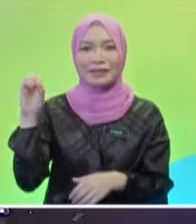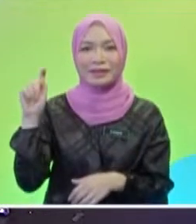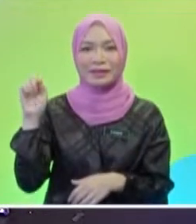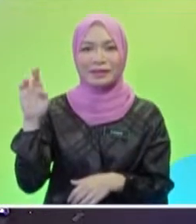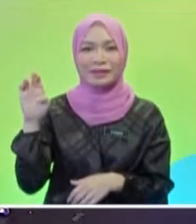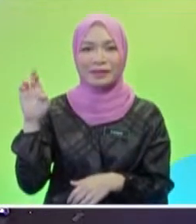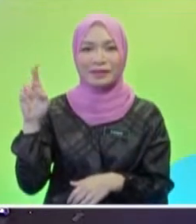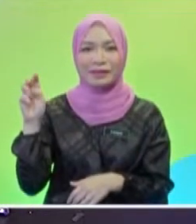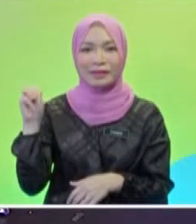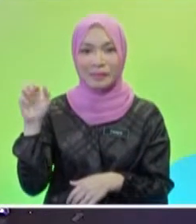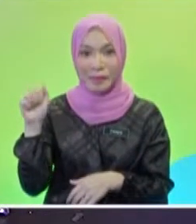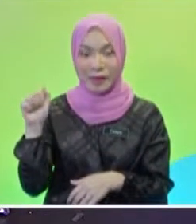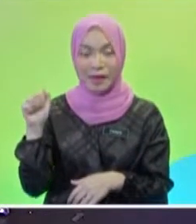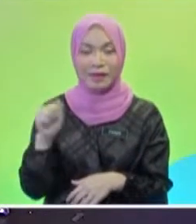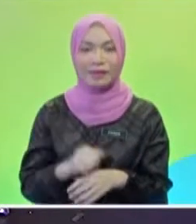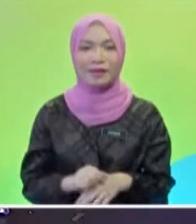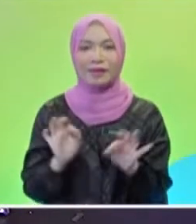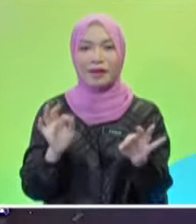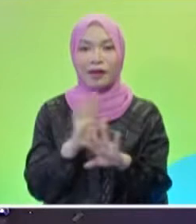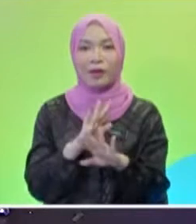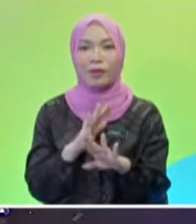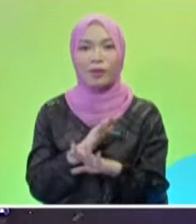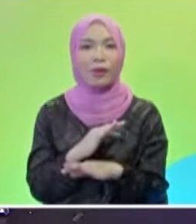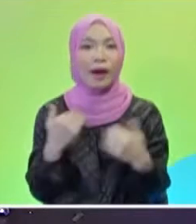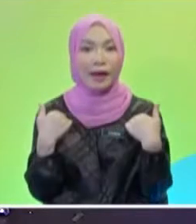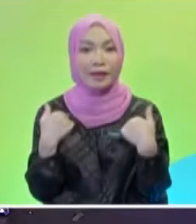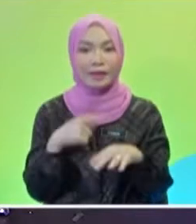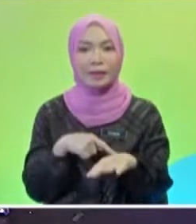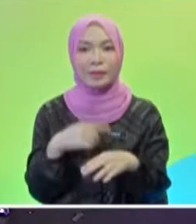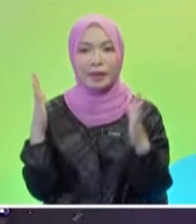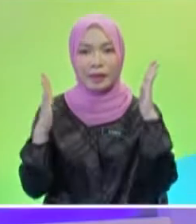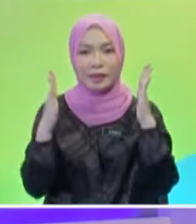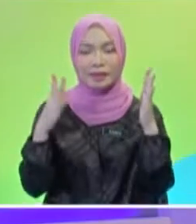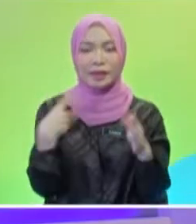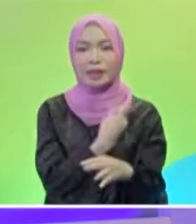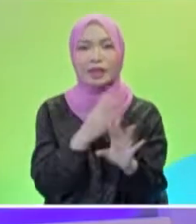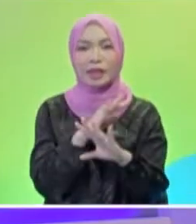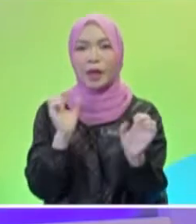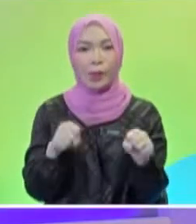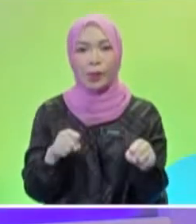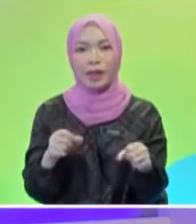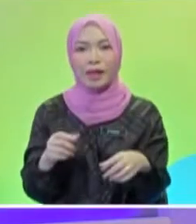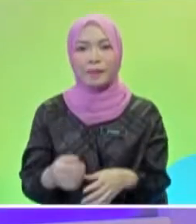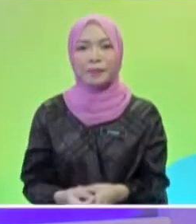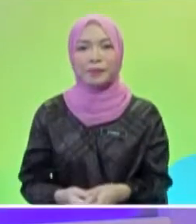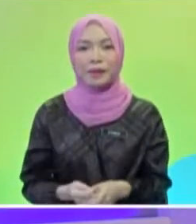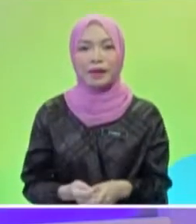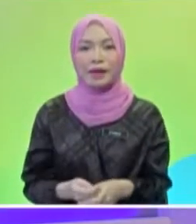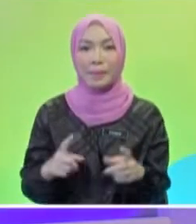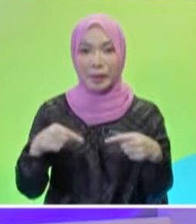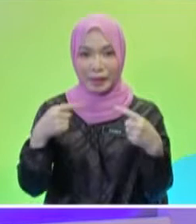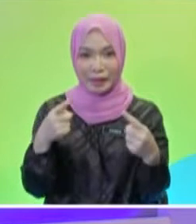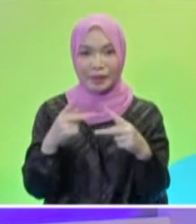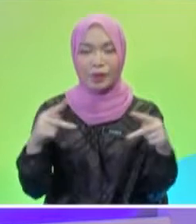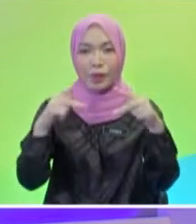saya terus kayak gini-gini tengok taburan sungguh menjadi di dunia sungguh tragedi dunia kittana fokus kepada manusia saja di negara